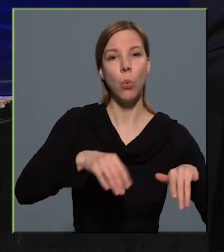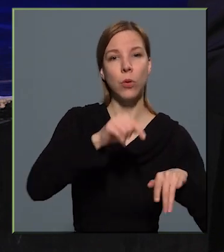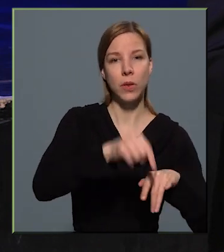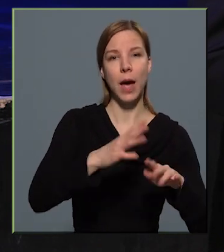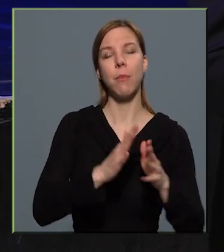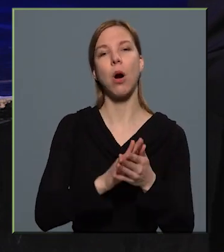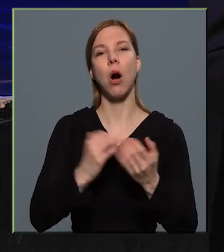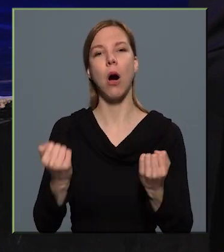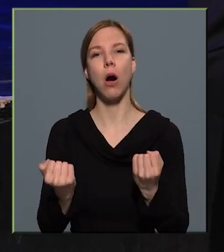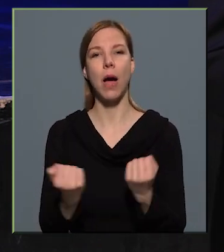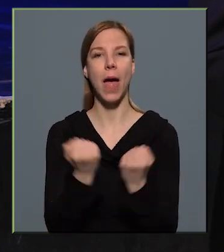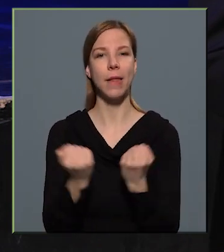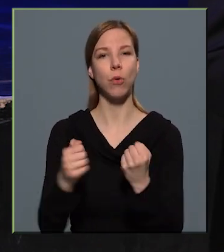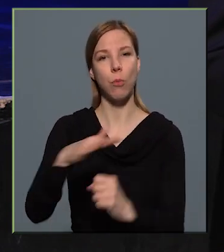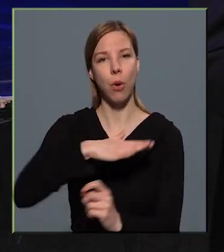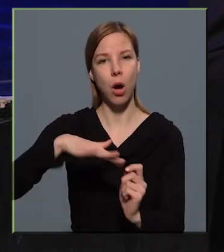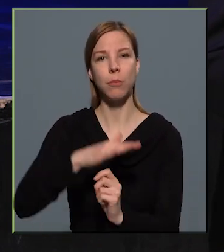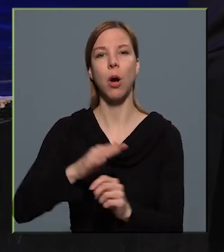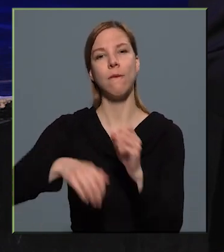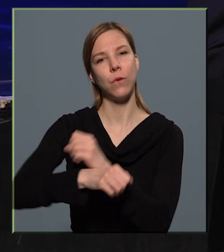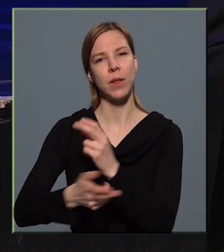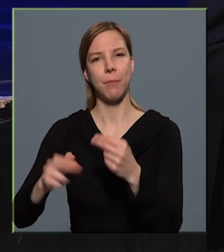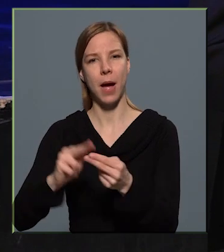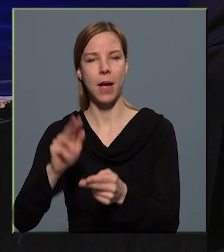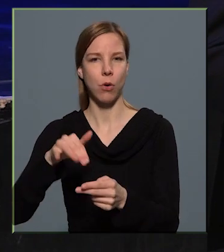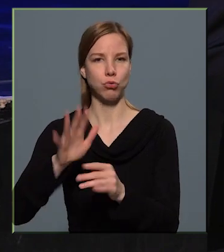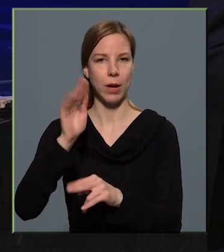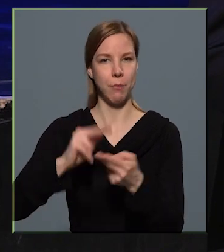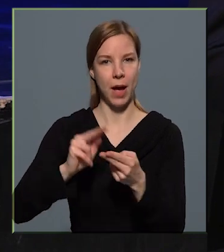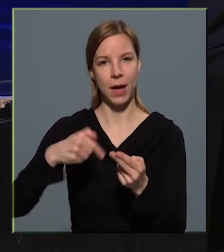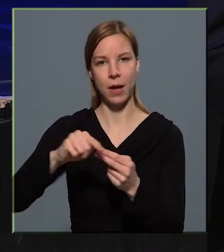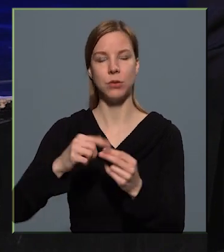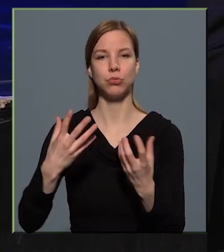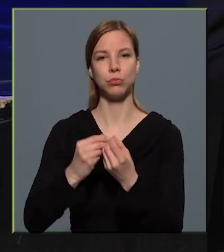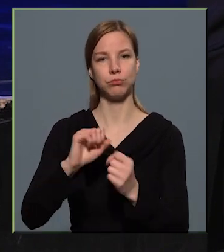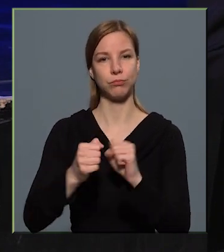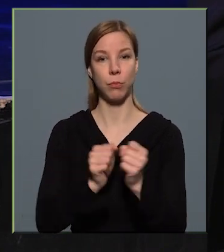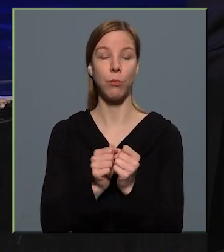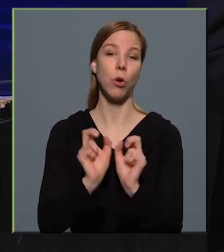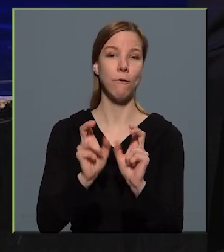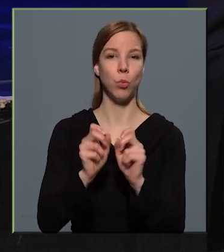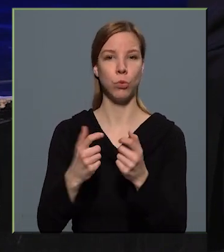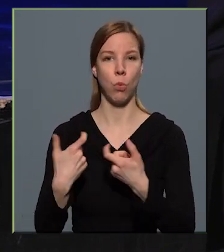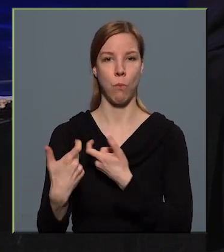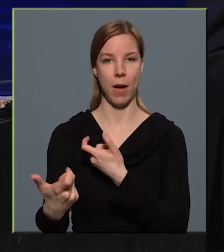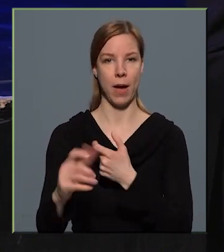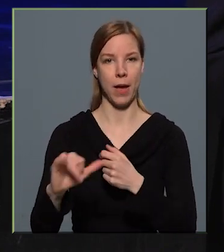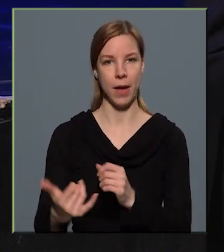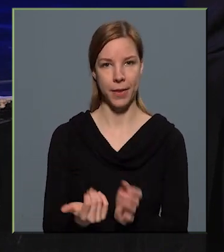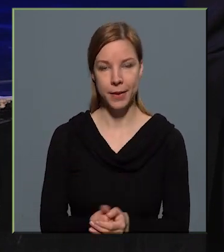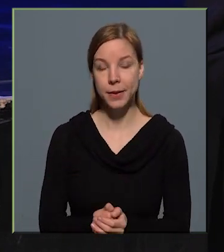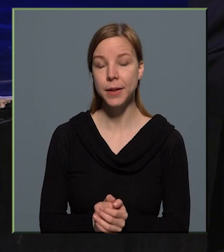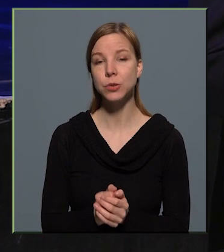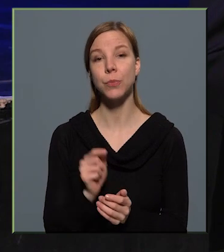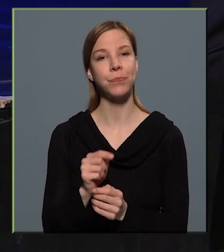fitnessparkjainkban, a foci, kézi és kosárpályáinkon, és nem utolsó sorban pedig a futóköreinken. És nem